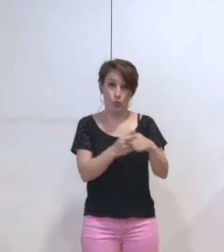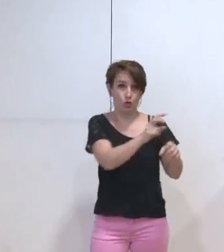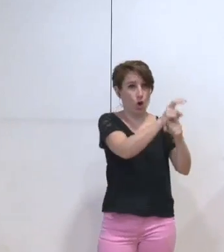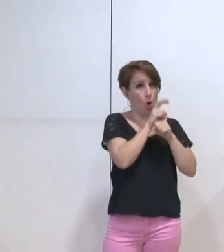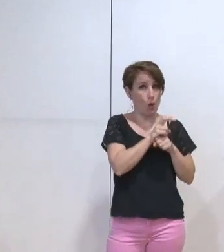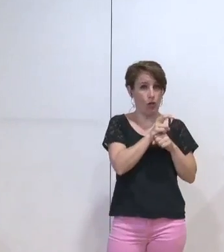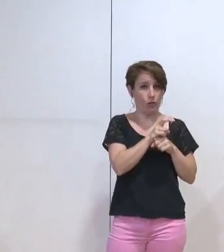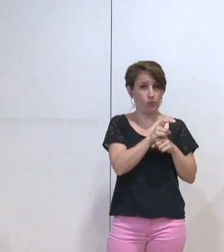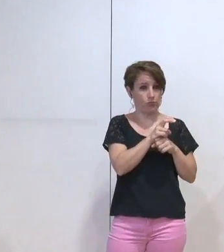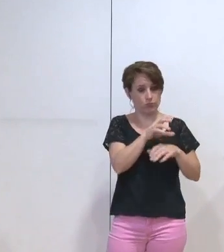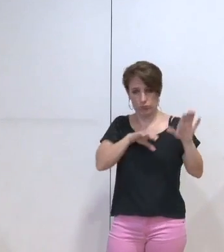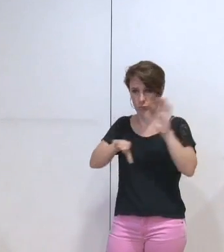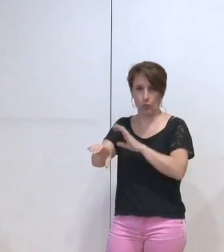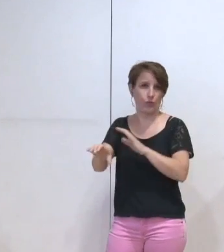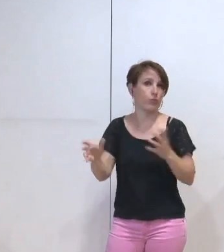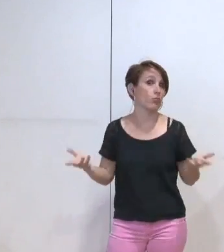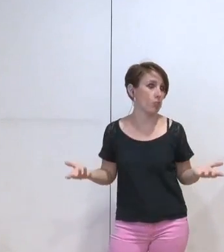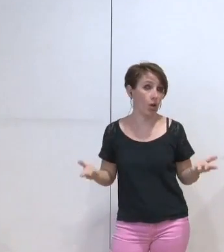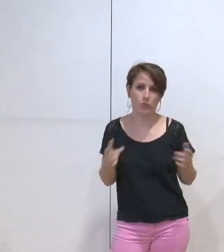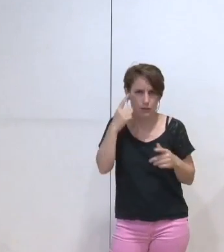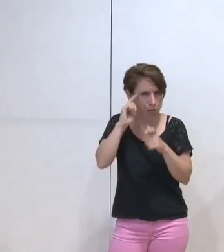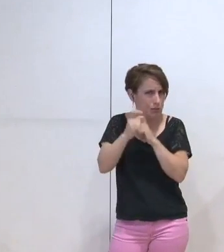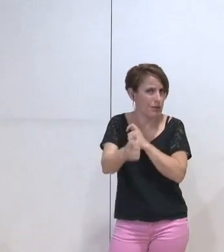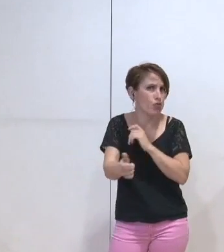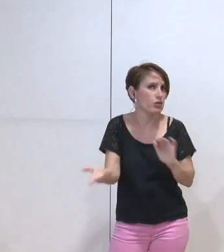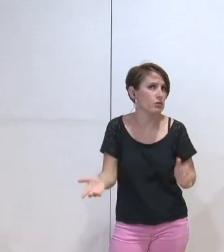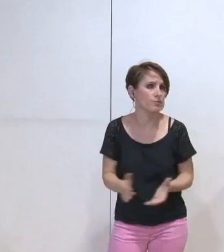matière voilà ce que je pouvais répondre aux différentes